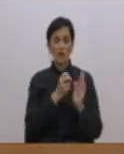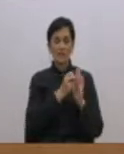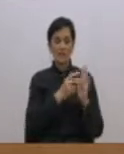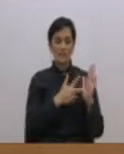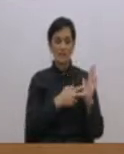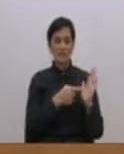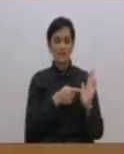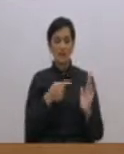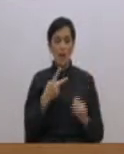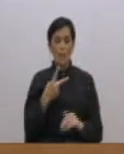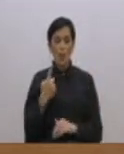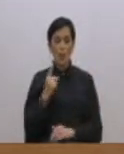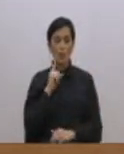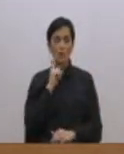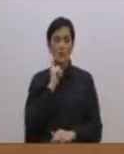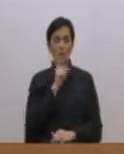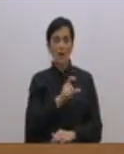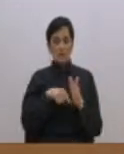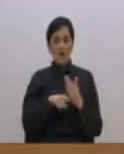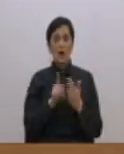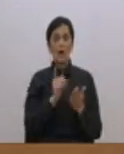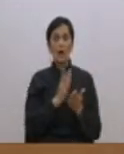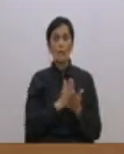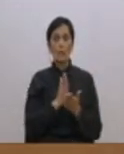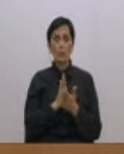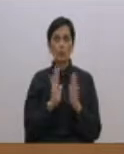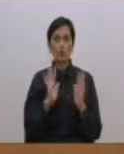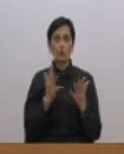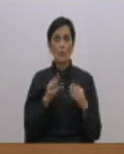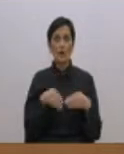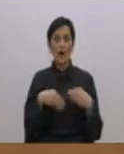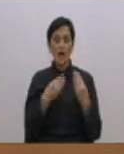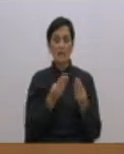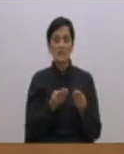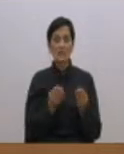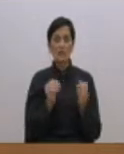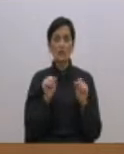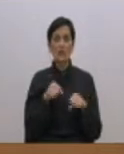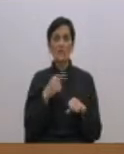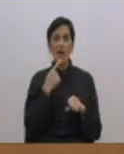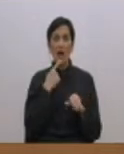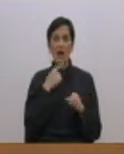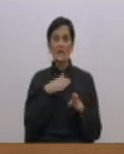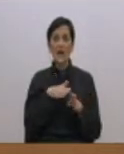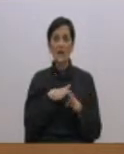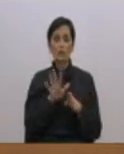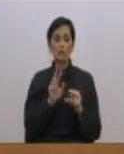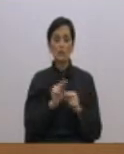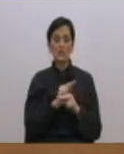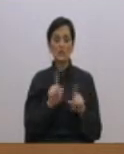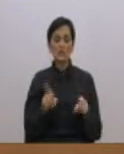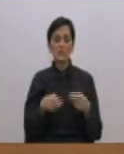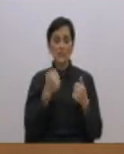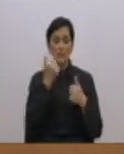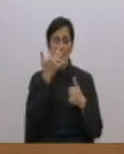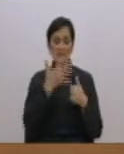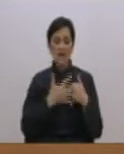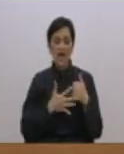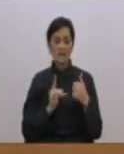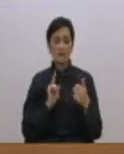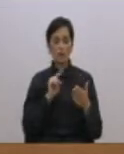21 წლამდე ახალგაზრდებს გარკვეული საფუძვლის არღვევაში აძლევს საშუალებას, რომ არასრულწლოვანთა სარეაბილიტაციო ცენტრში მოხდეს